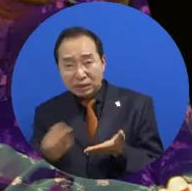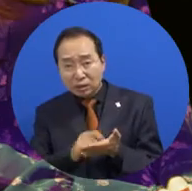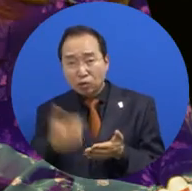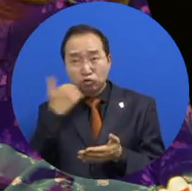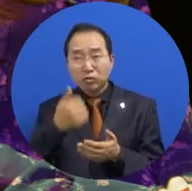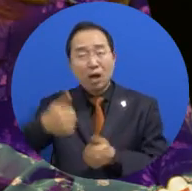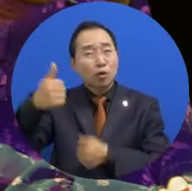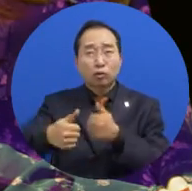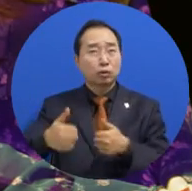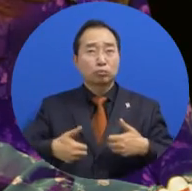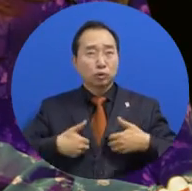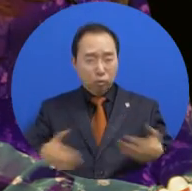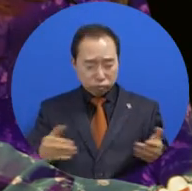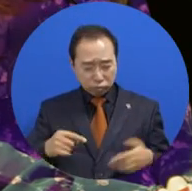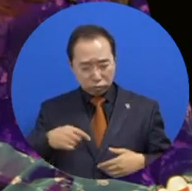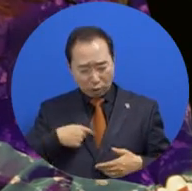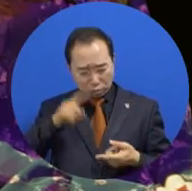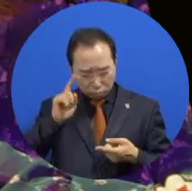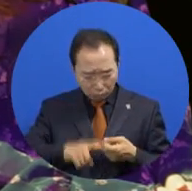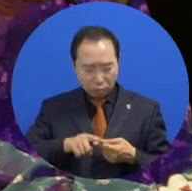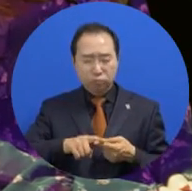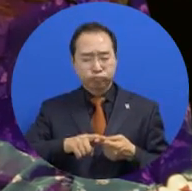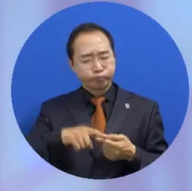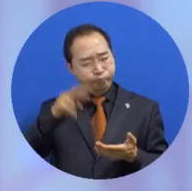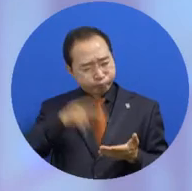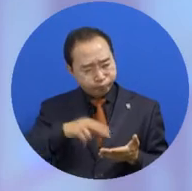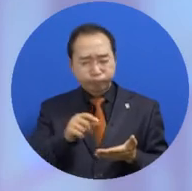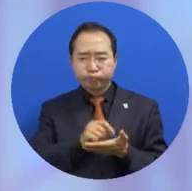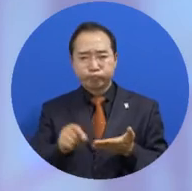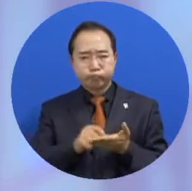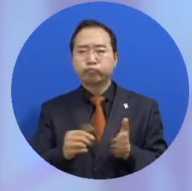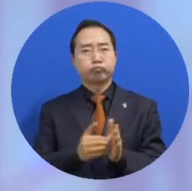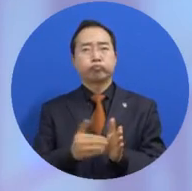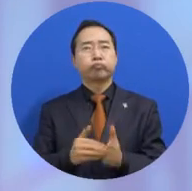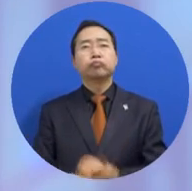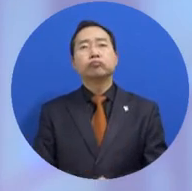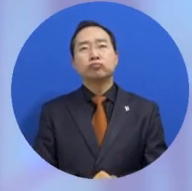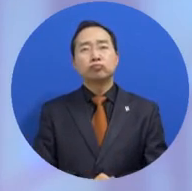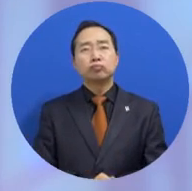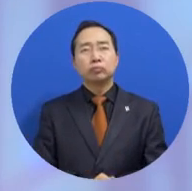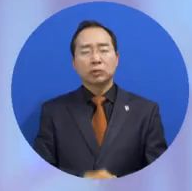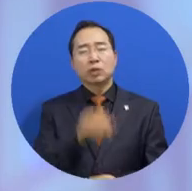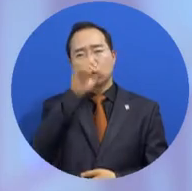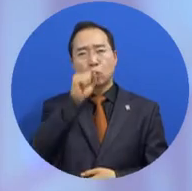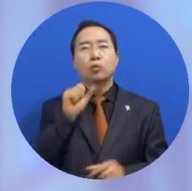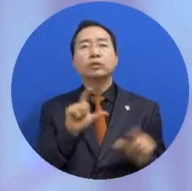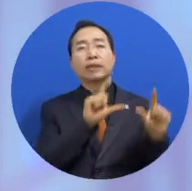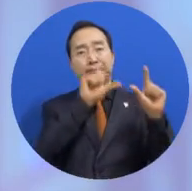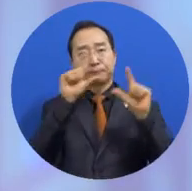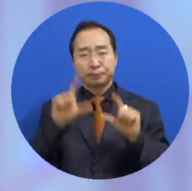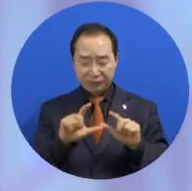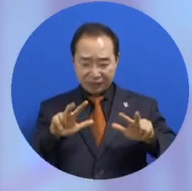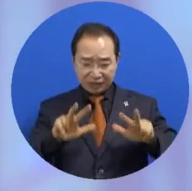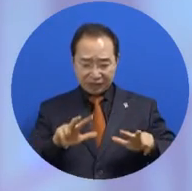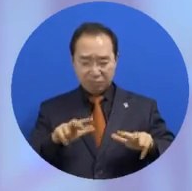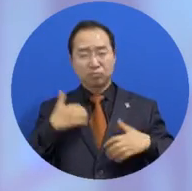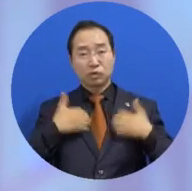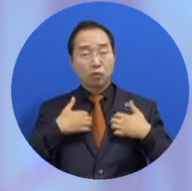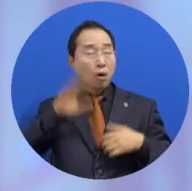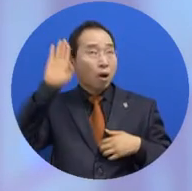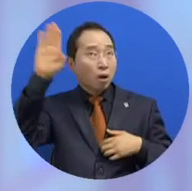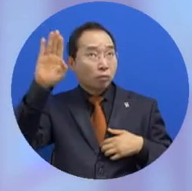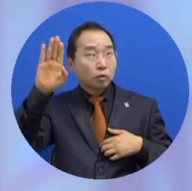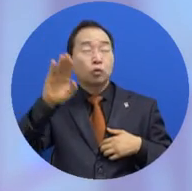누구에게 인정받는 걸로 내가 환원되지 않고. 그래서 이게 이제 하나예요. 좋은 삶.